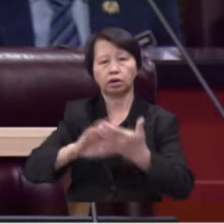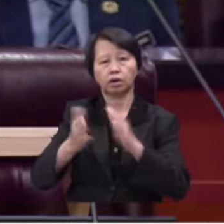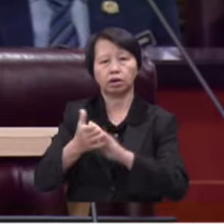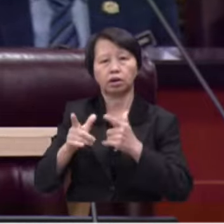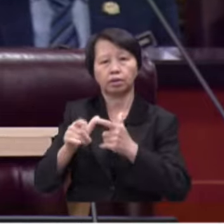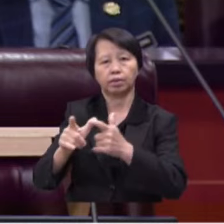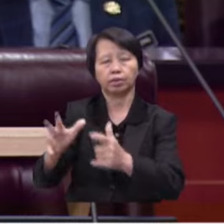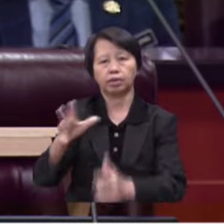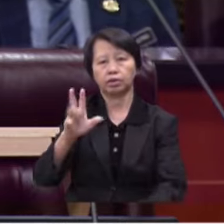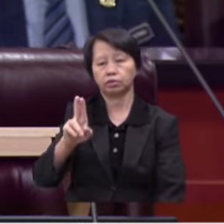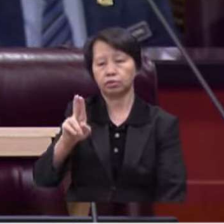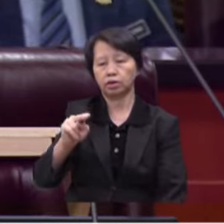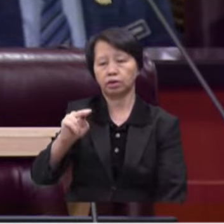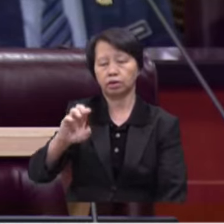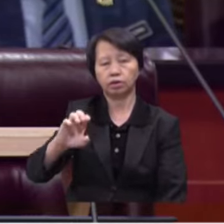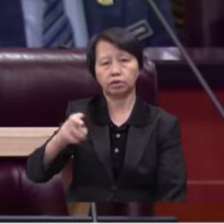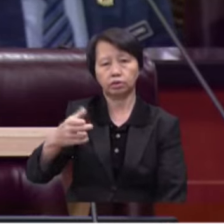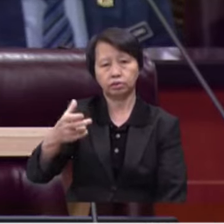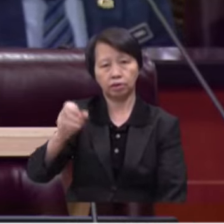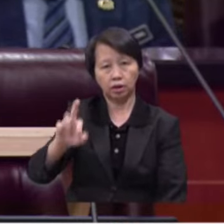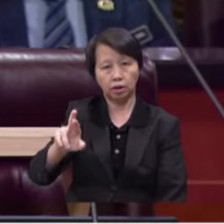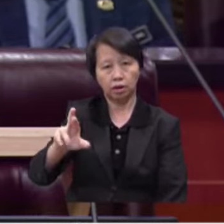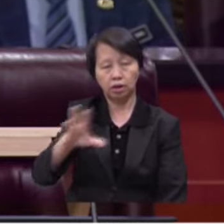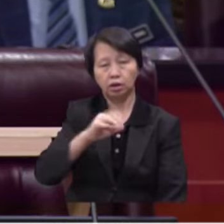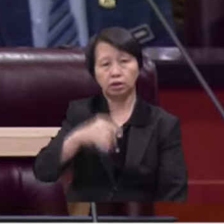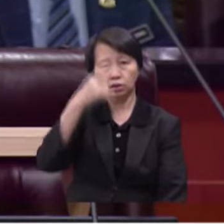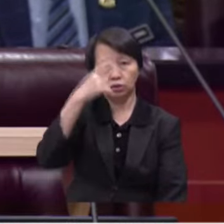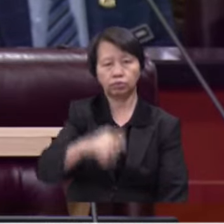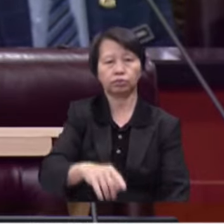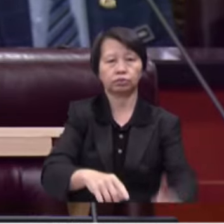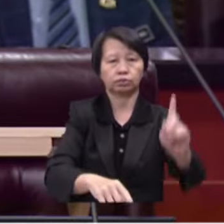pelarian dan unsial dan juga untuk